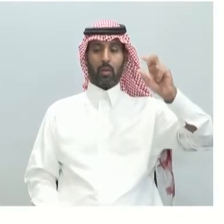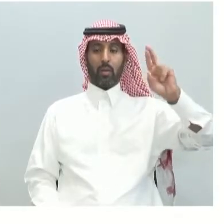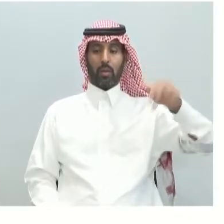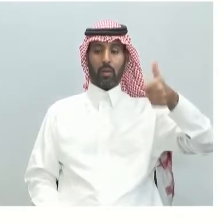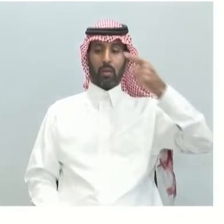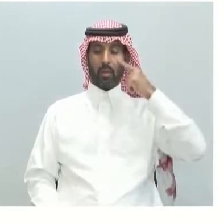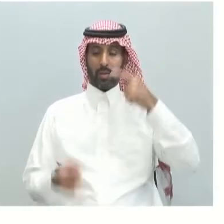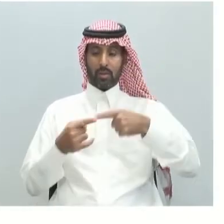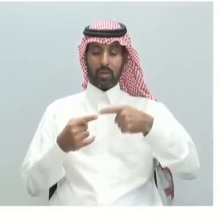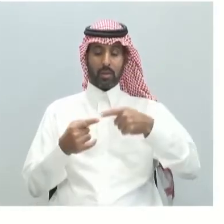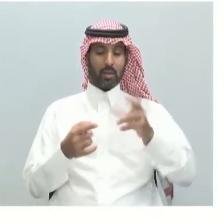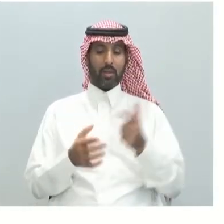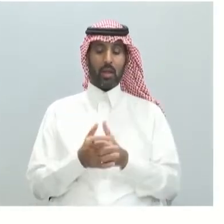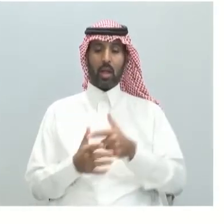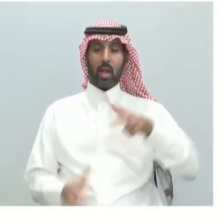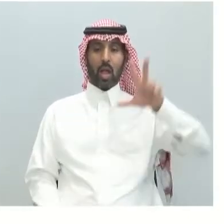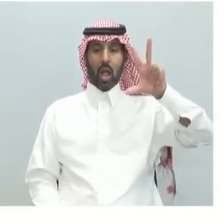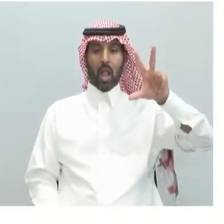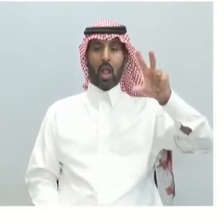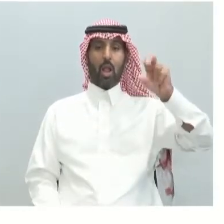ضد كلمه الهدوء